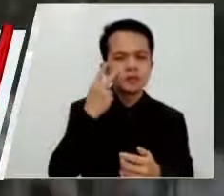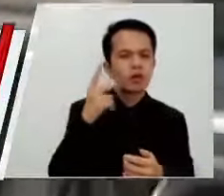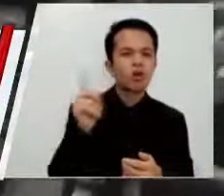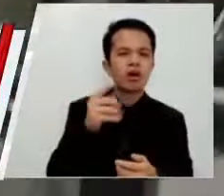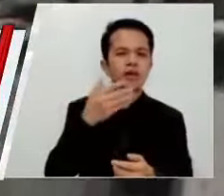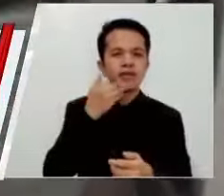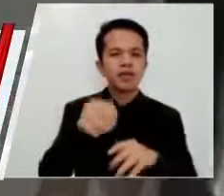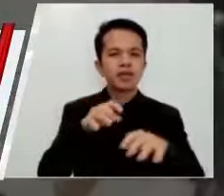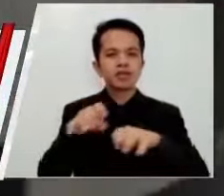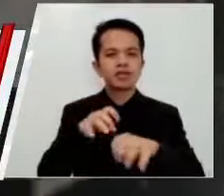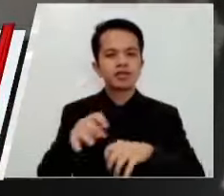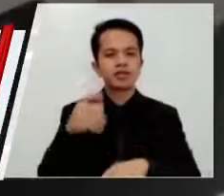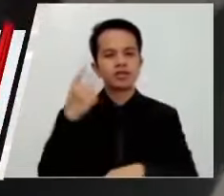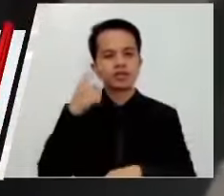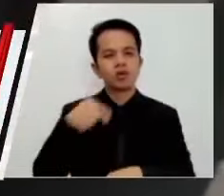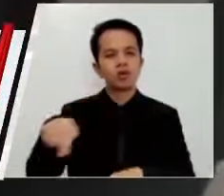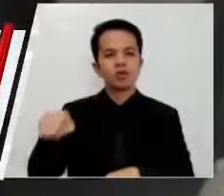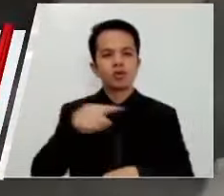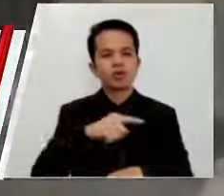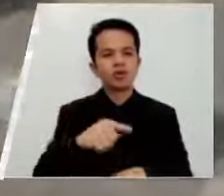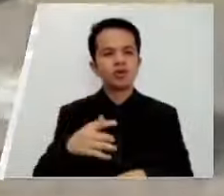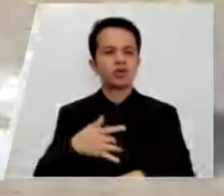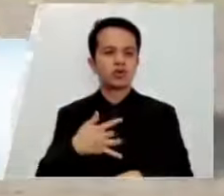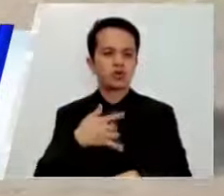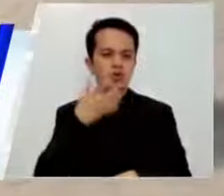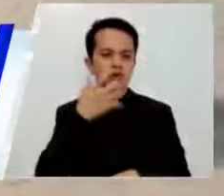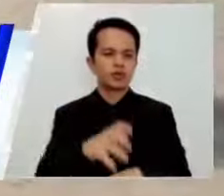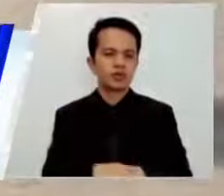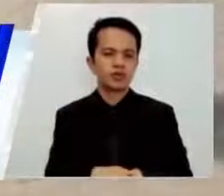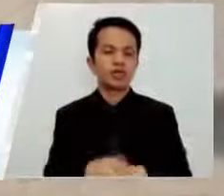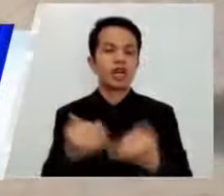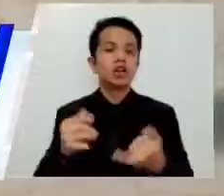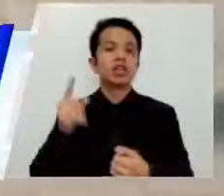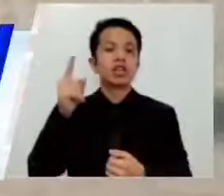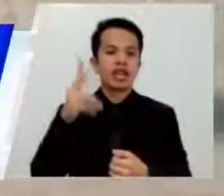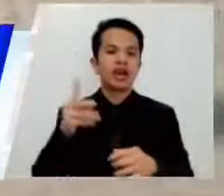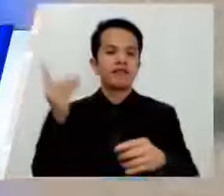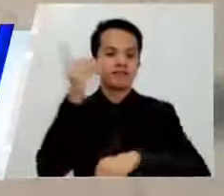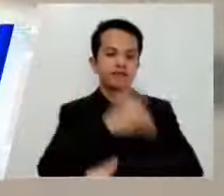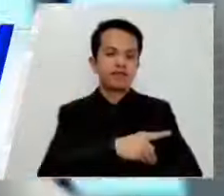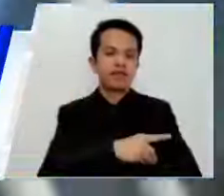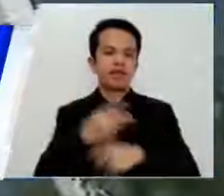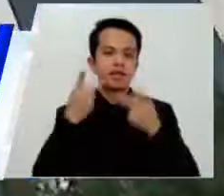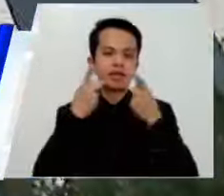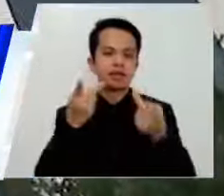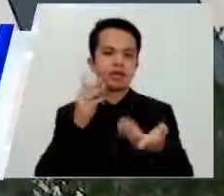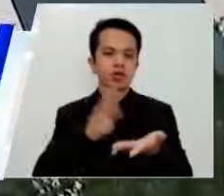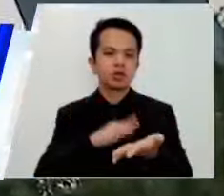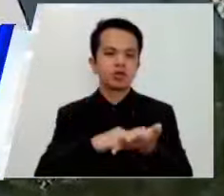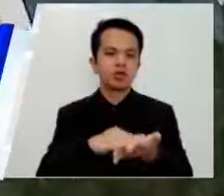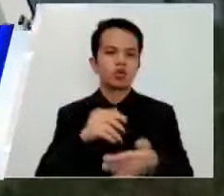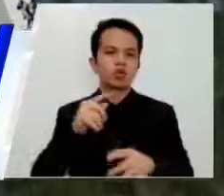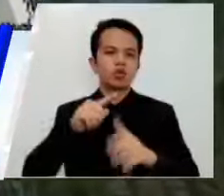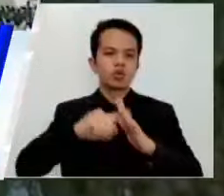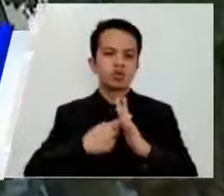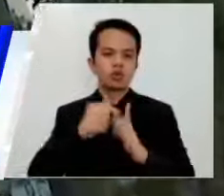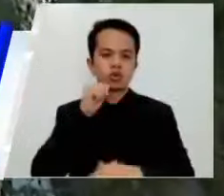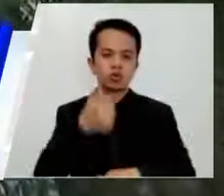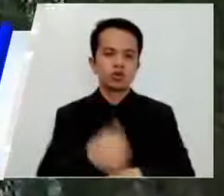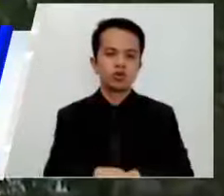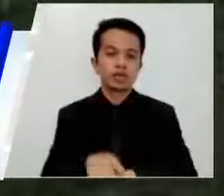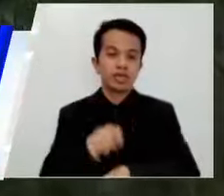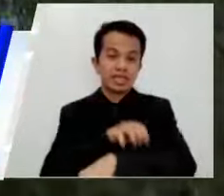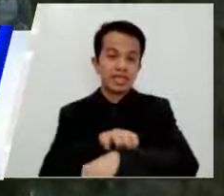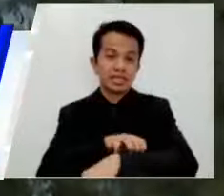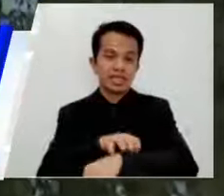bawat katapat na damang init. Half day na ang mga klase sa public school simula bukas. Sa Makati, inadjust na